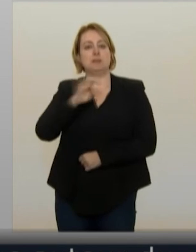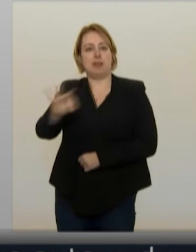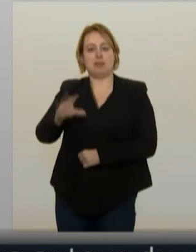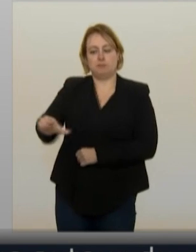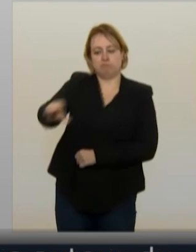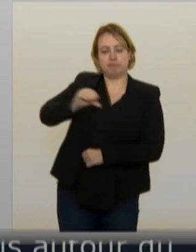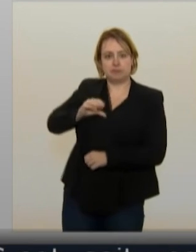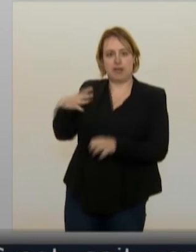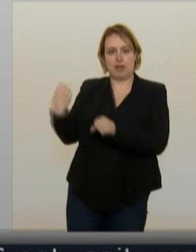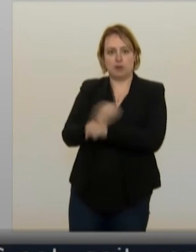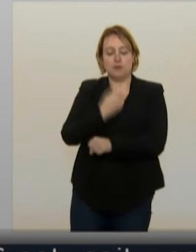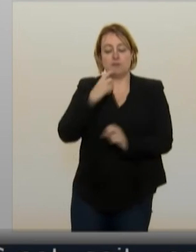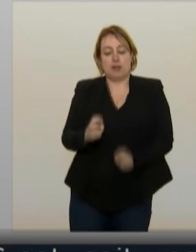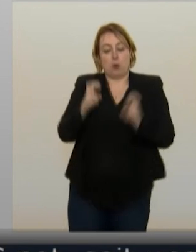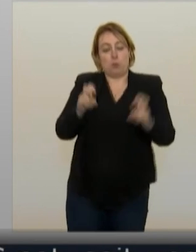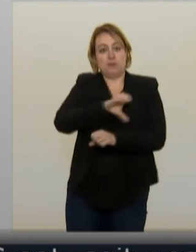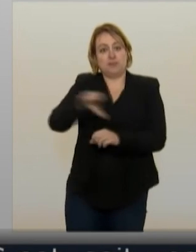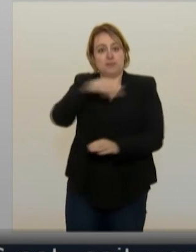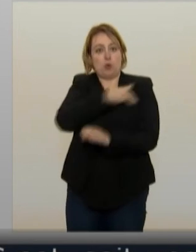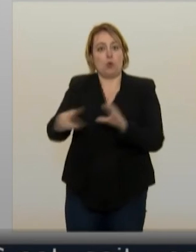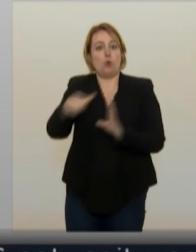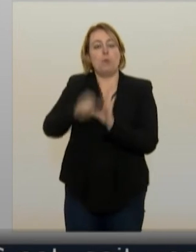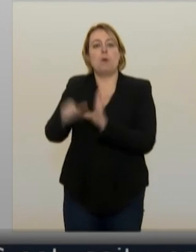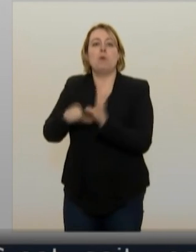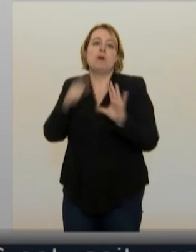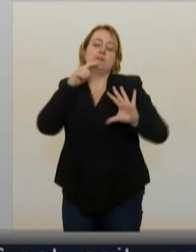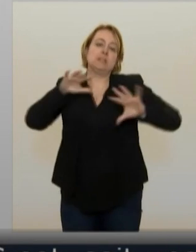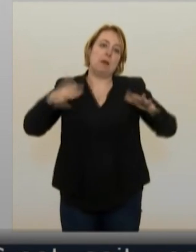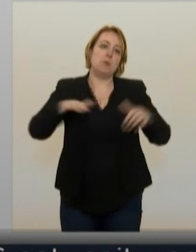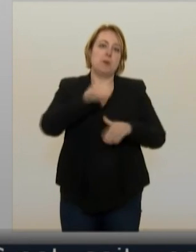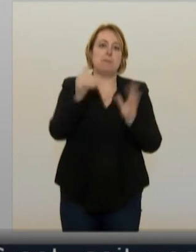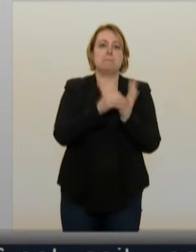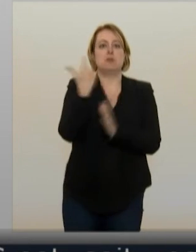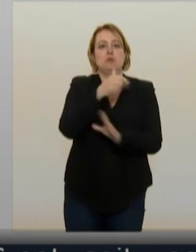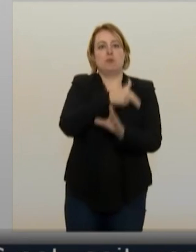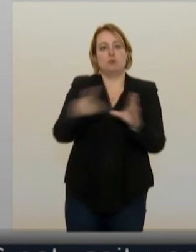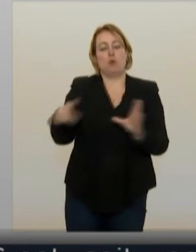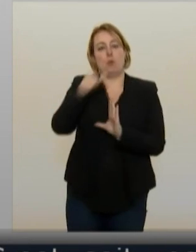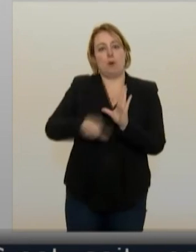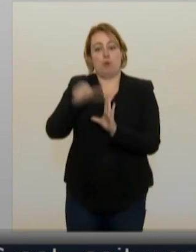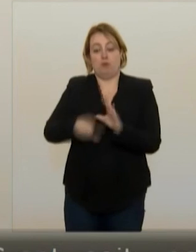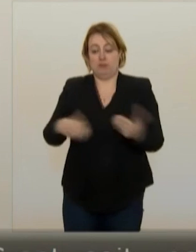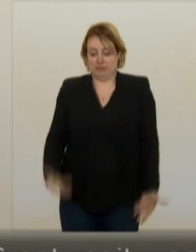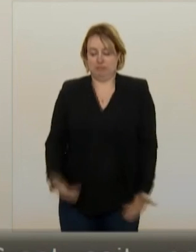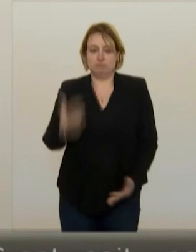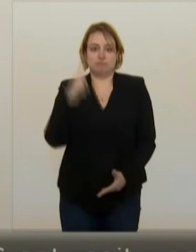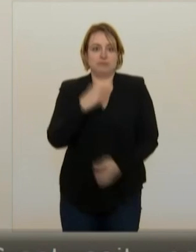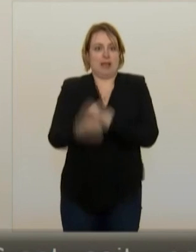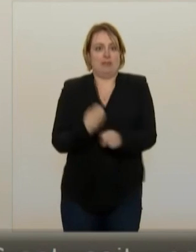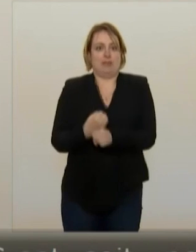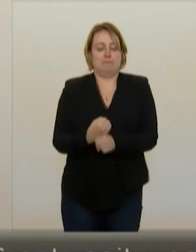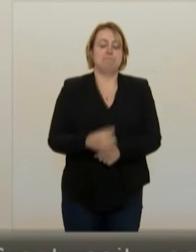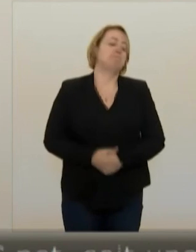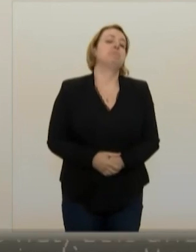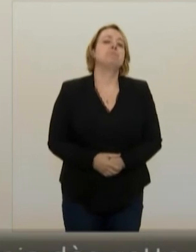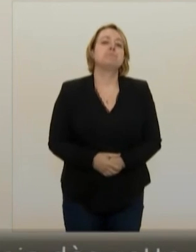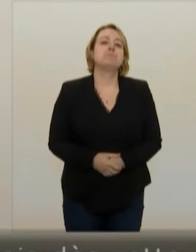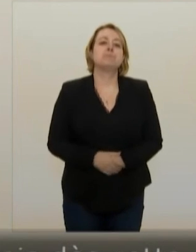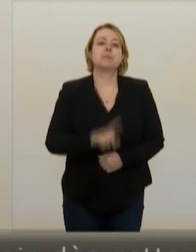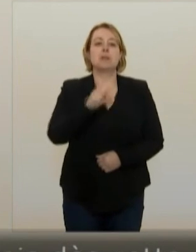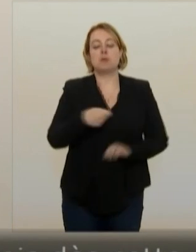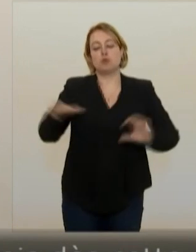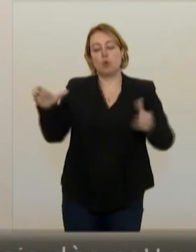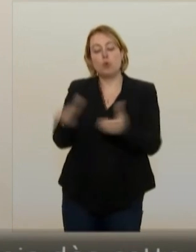mois c'est près de 1200 euros par mois dès cette année au-delà de la majorité présidentielle